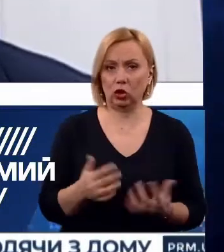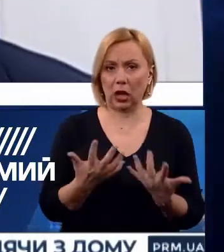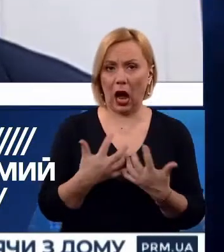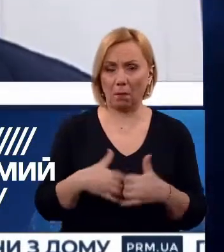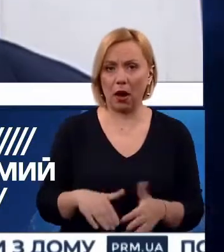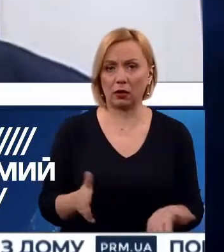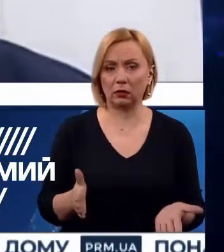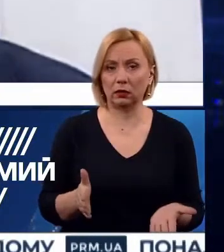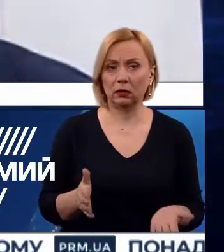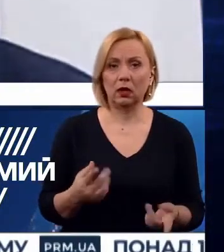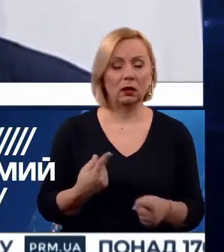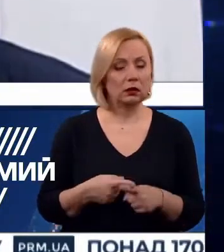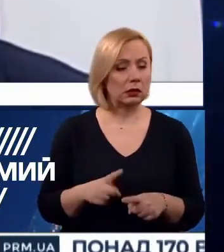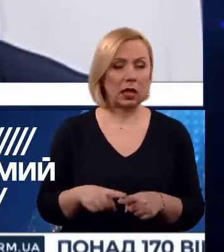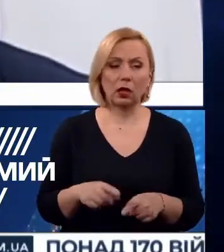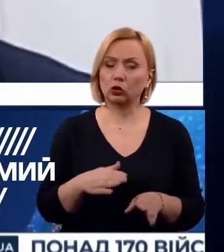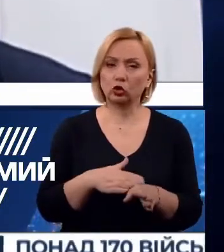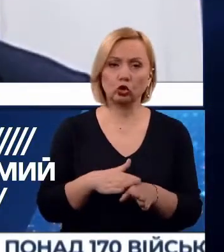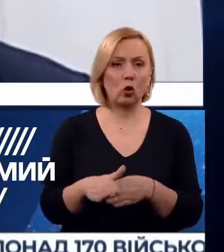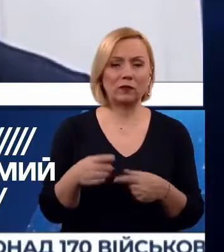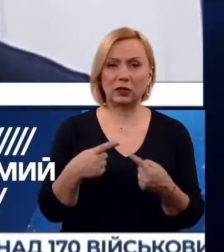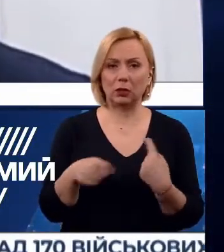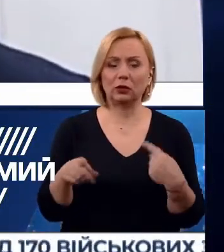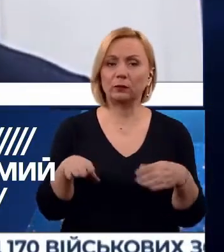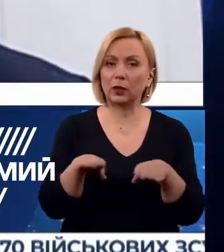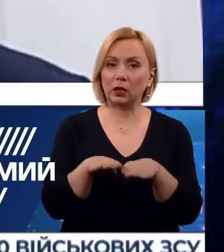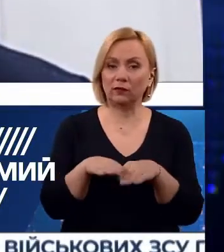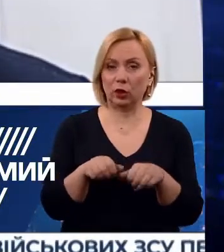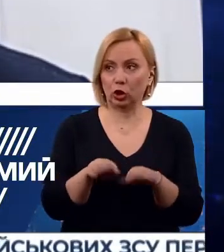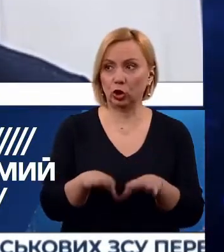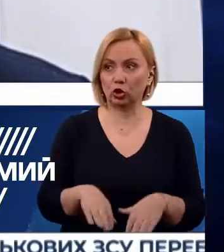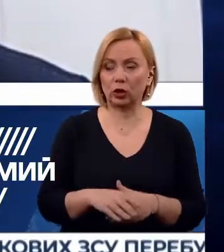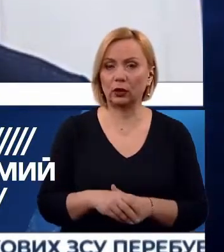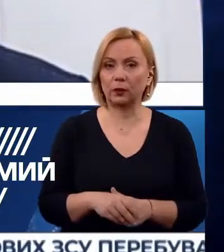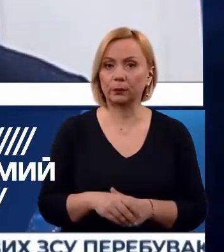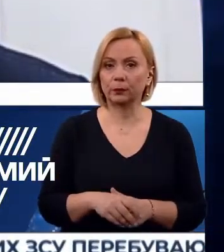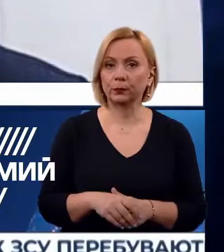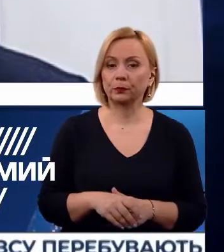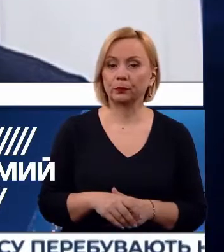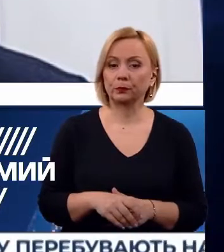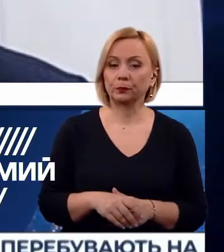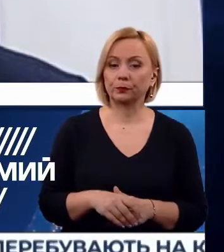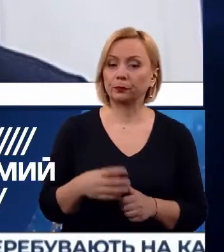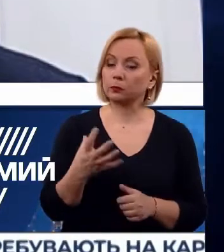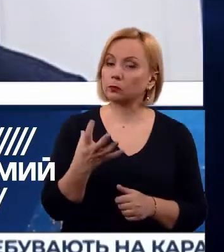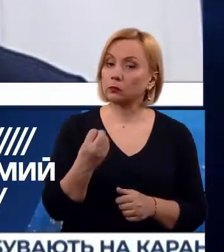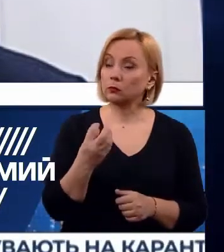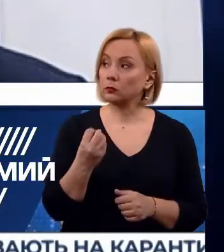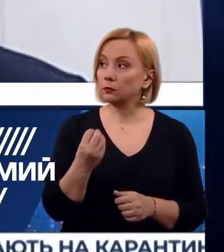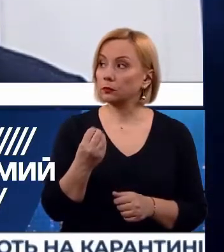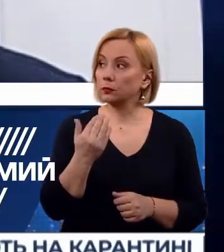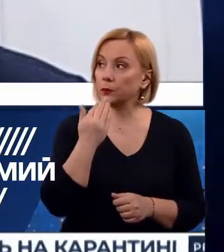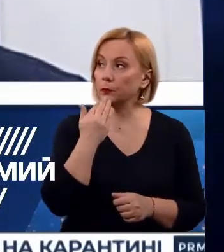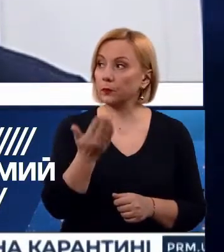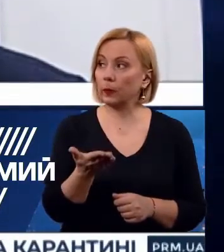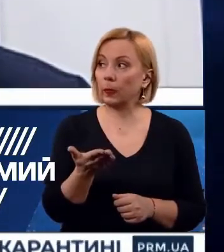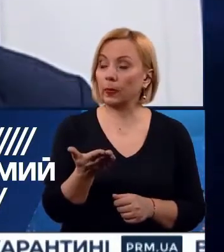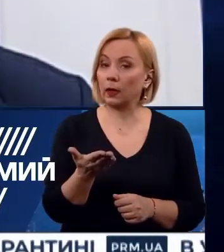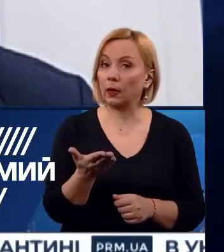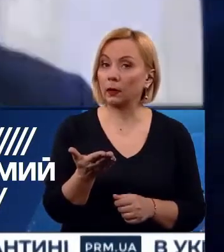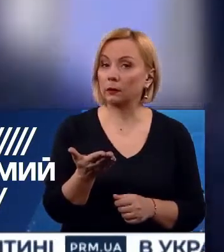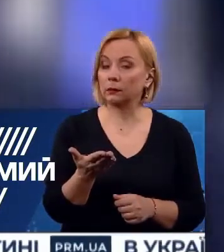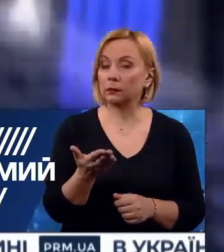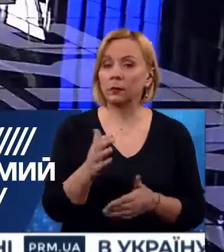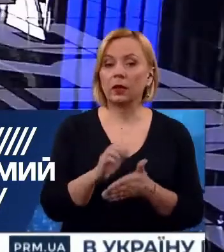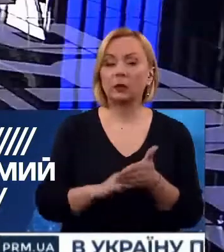Це зовсім іншого рівня рішення повинно бути. Пане Вадиме, ще буквально декілька до вас таких тез. Ну, дивіться,